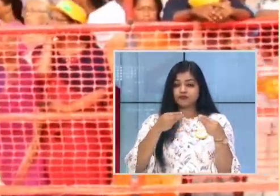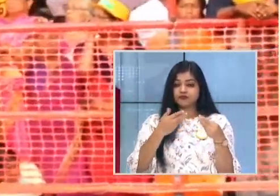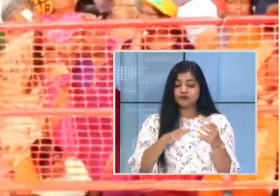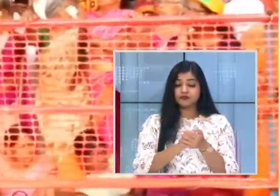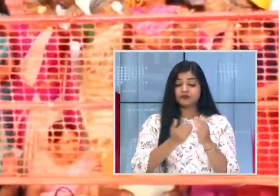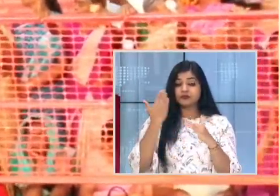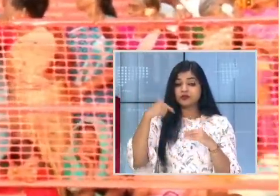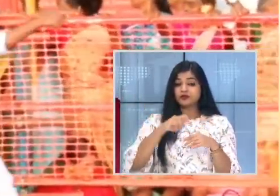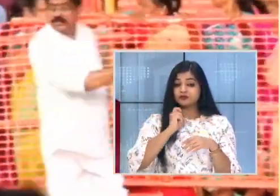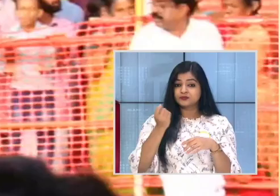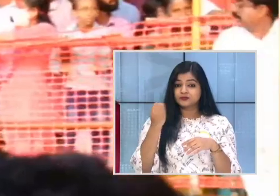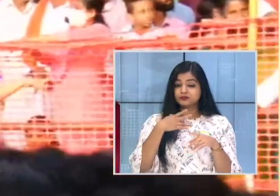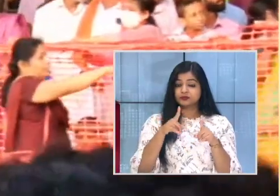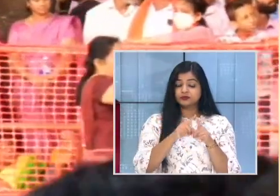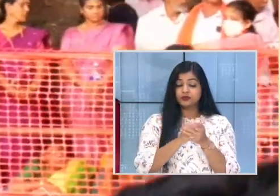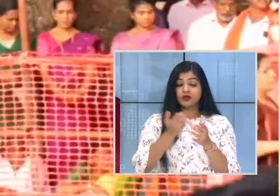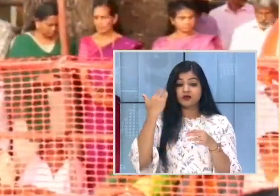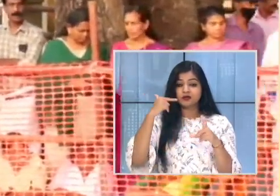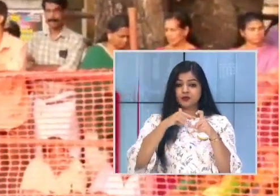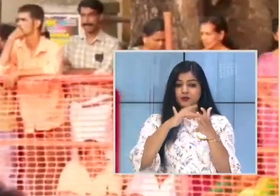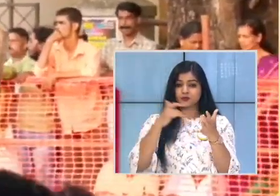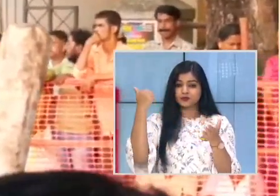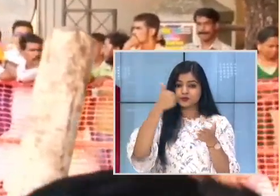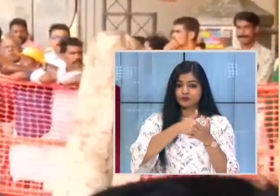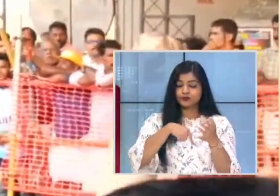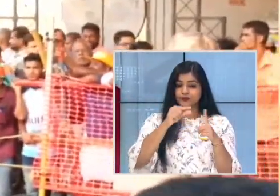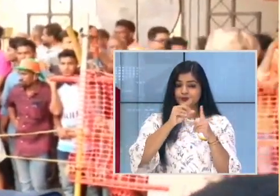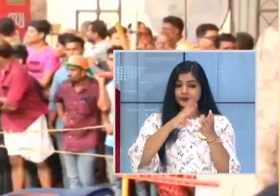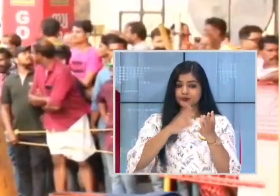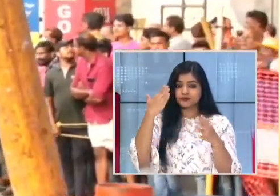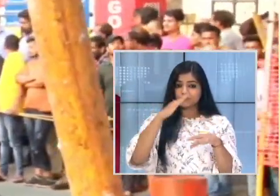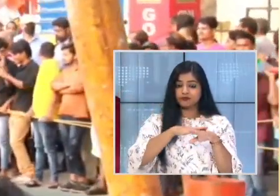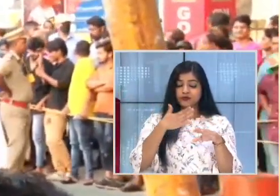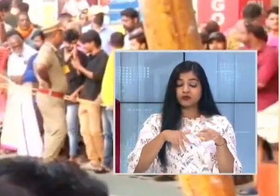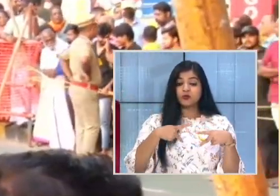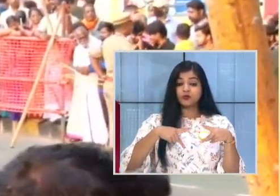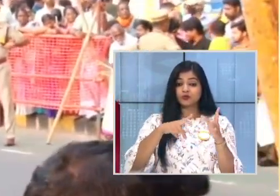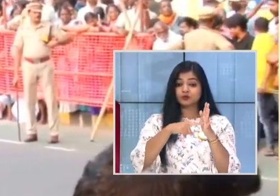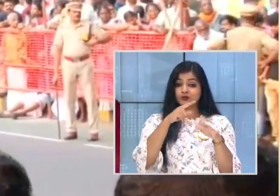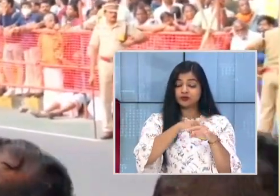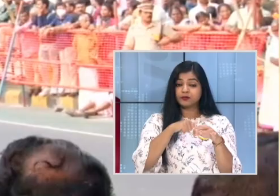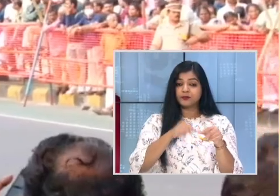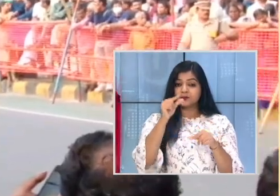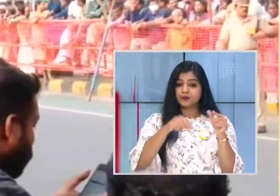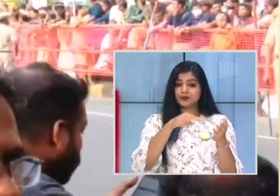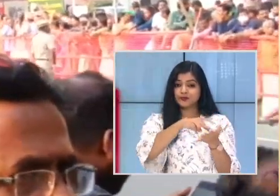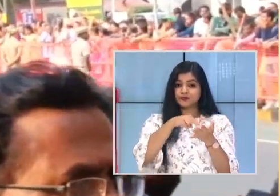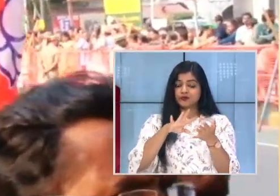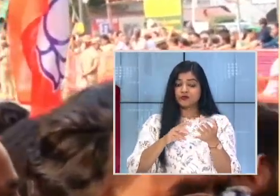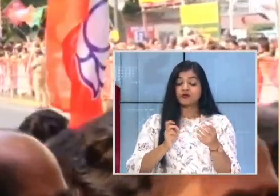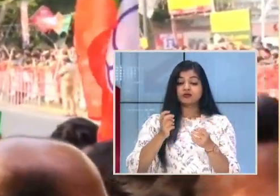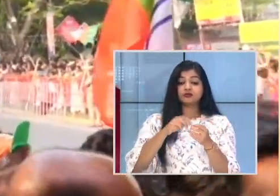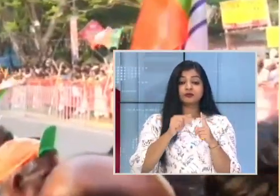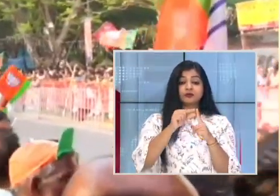നേരത്തെ വിജയകുമാർ സൂചിപ്പിച്ച പോലെ തന്നെ ഇതിന് മുൻപ് കൊച്ചിയിൽ വന്ന സമയത്ത് പ്രധാനമന്ത്രി റോഡ് ഷോയ്ക്കിടയിൽ ആളുകൾക്കിടയിലേക്ക്, അതായത് റോഡിലേക്ക് ഇറങ്ങി നടക്കുന്ന